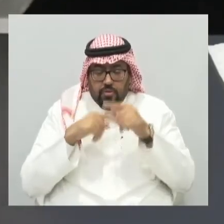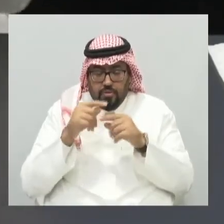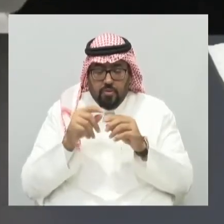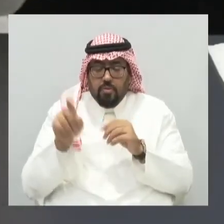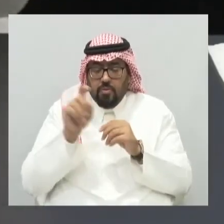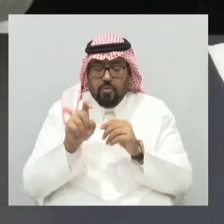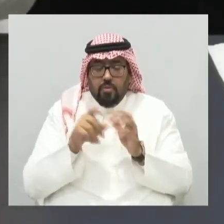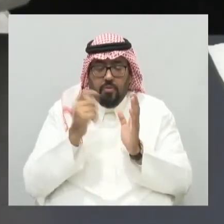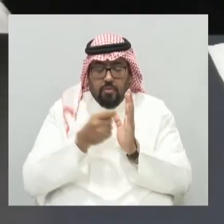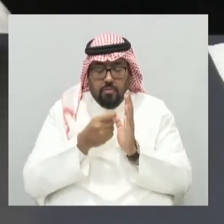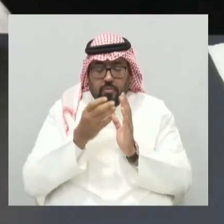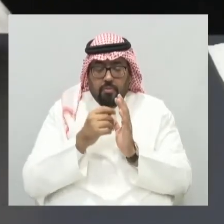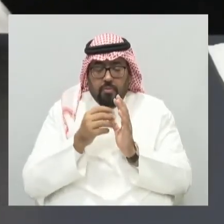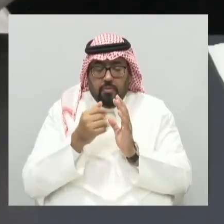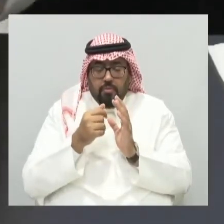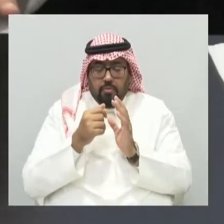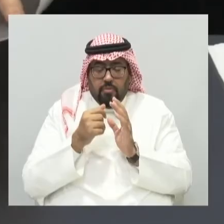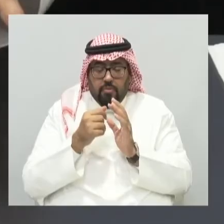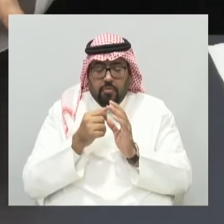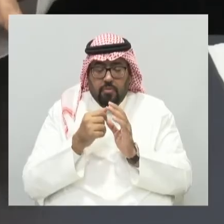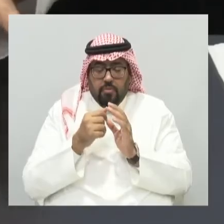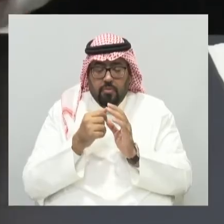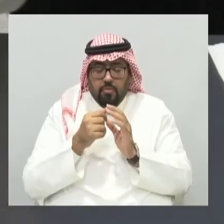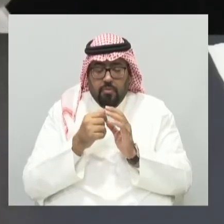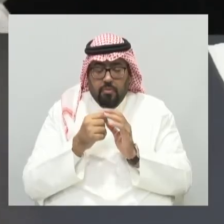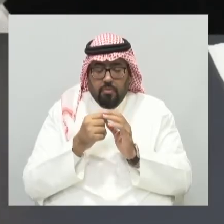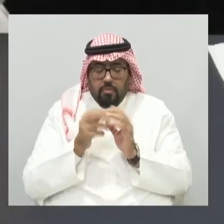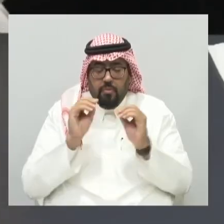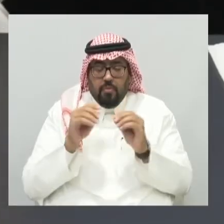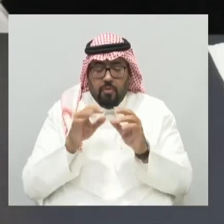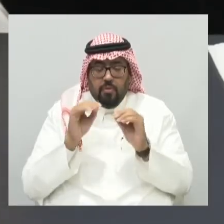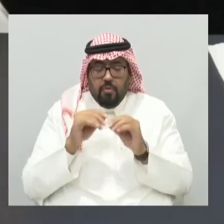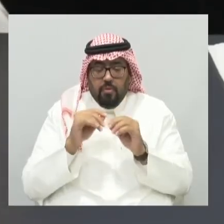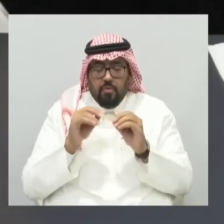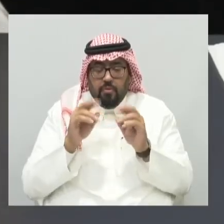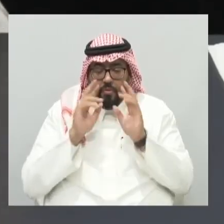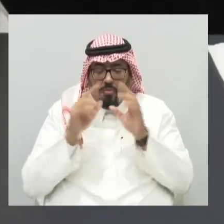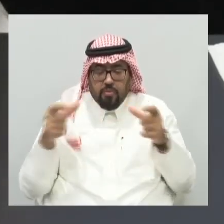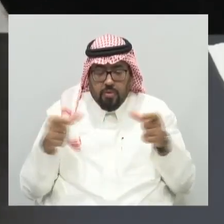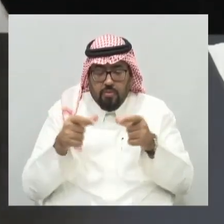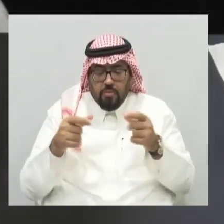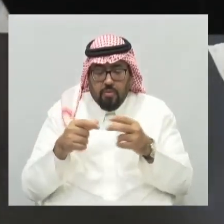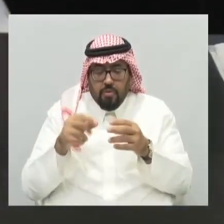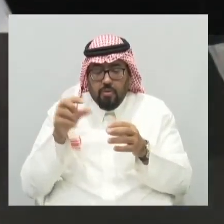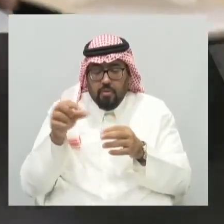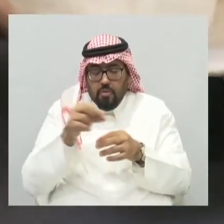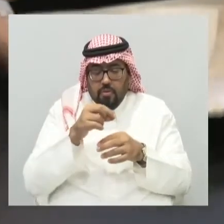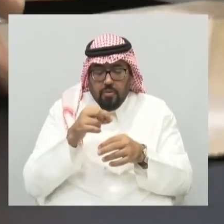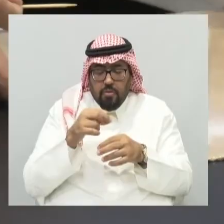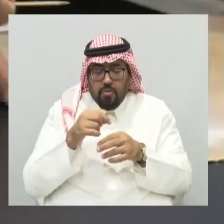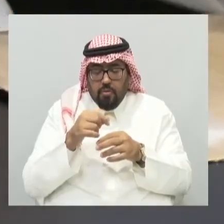الاسئله وبنحلها لكن قبل ما نرجع للشاشه خلونا شوي هنا تعالوا نشوف الان مع بعض